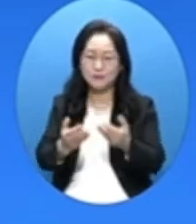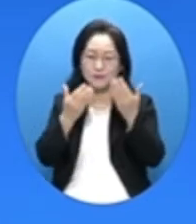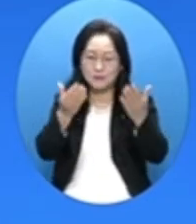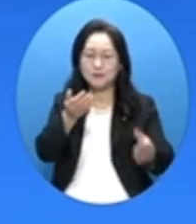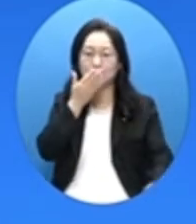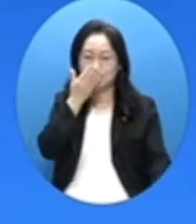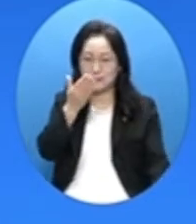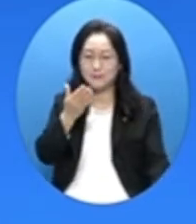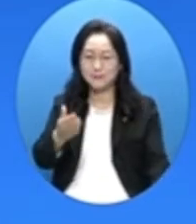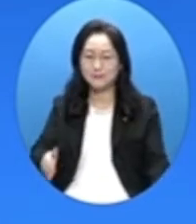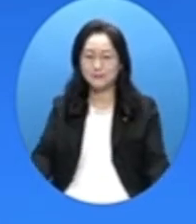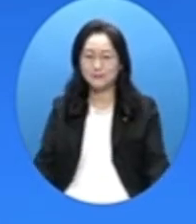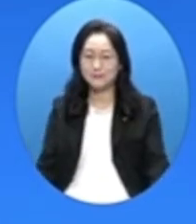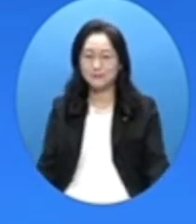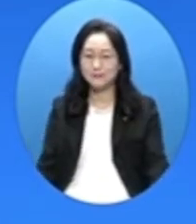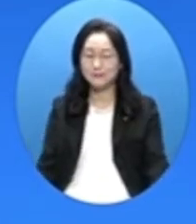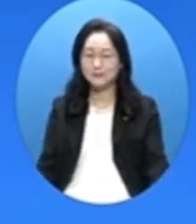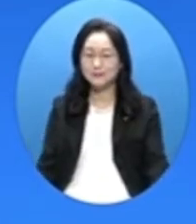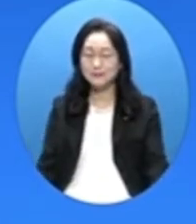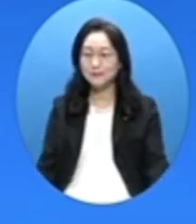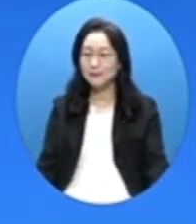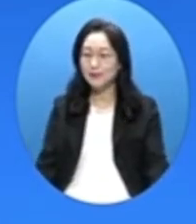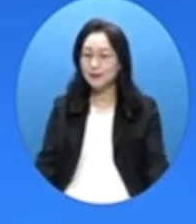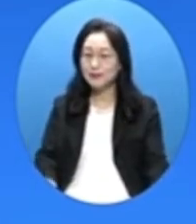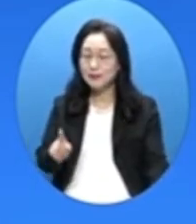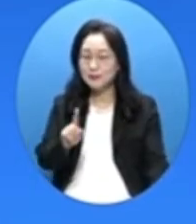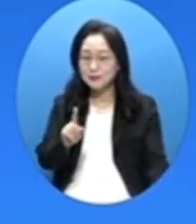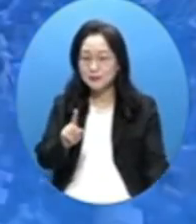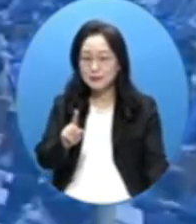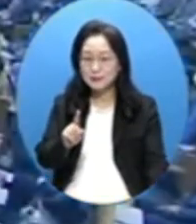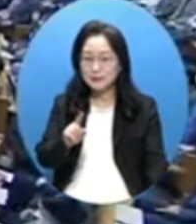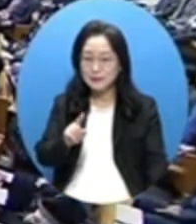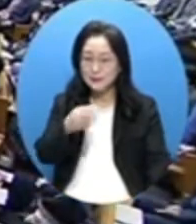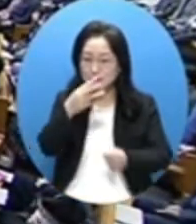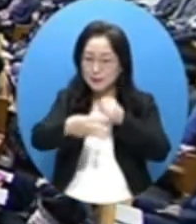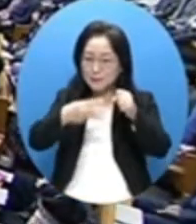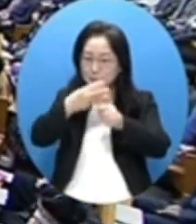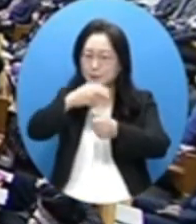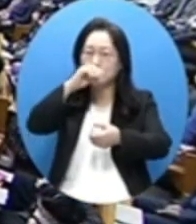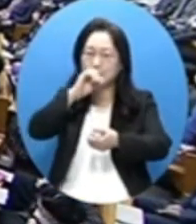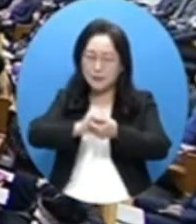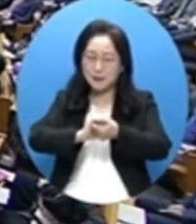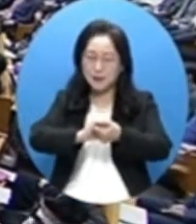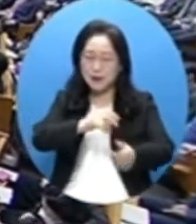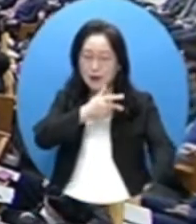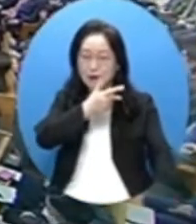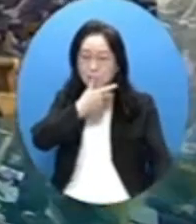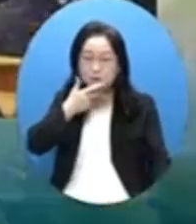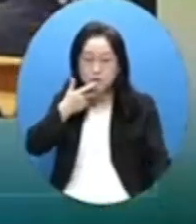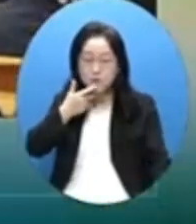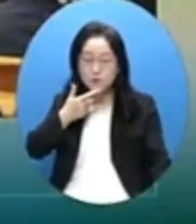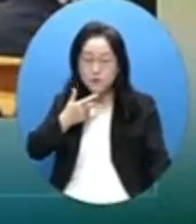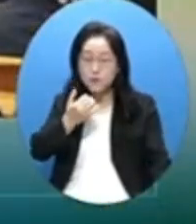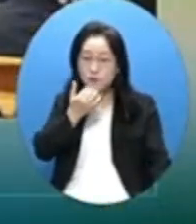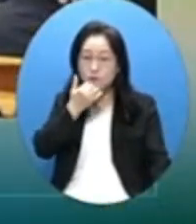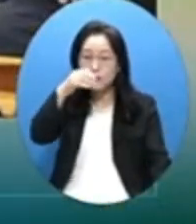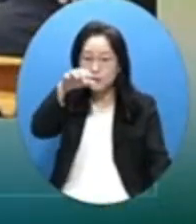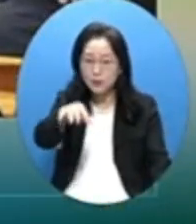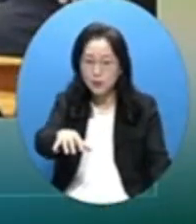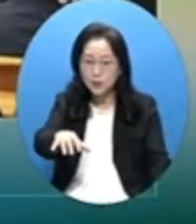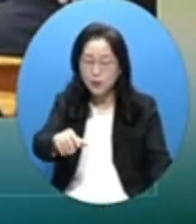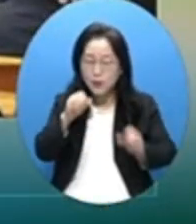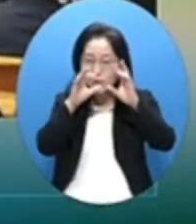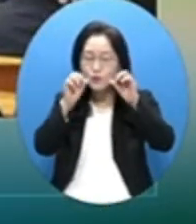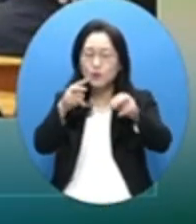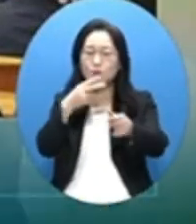것입니다 3년마다 런던에서 선교사 대가 열리는데 이번에는 코로나로 인해서 5년